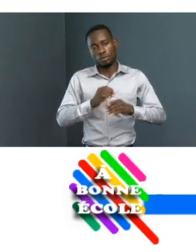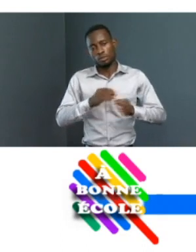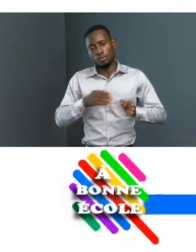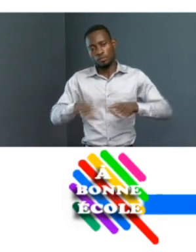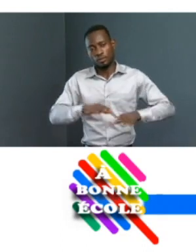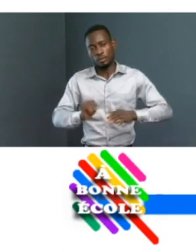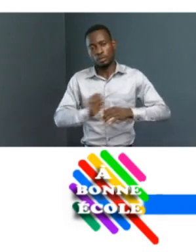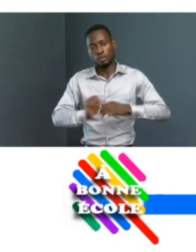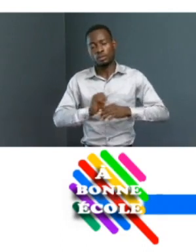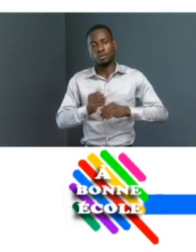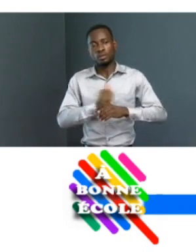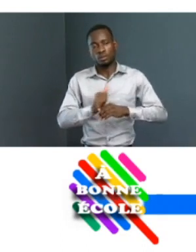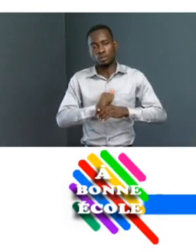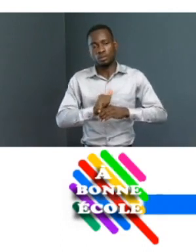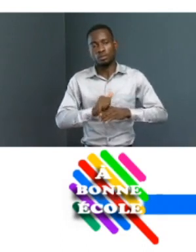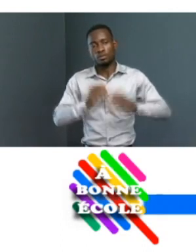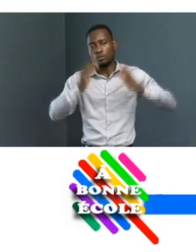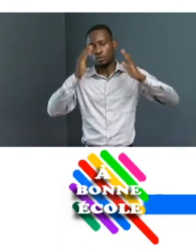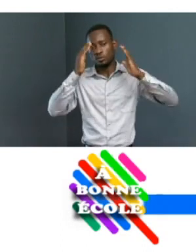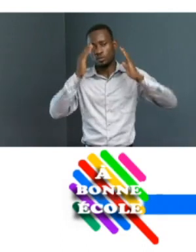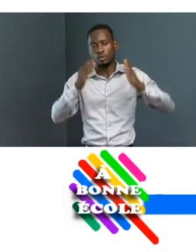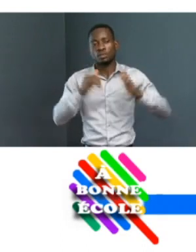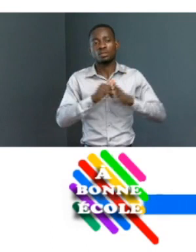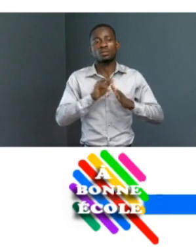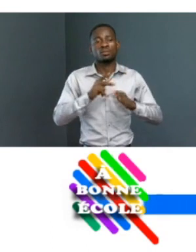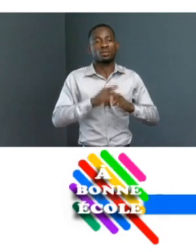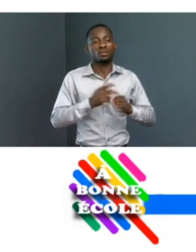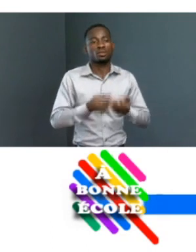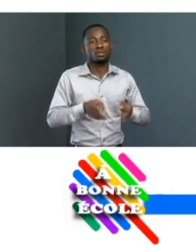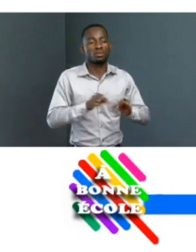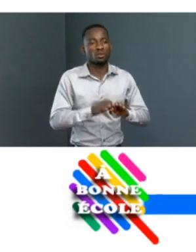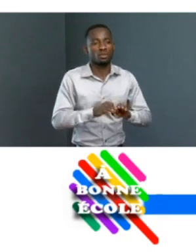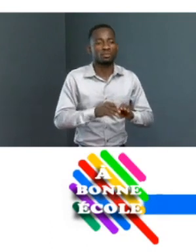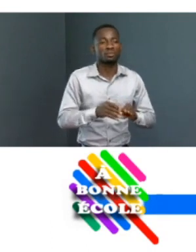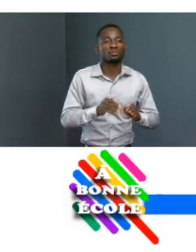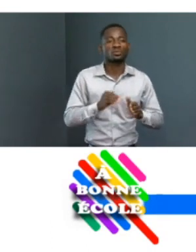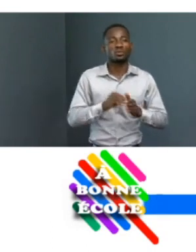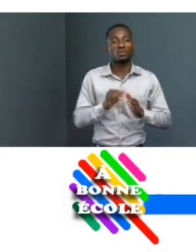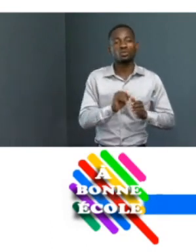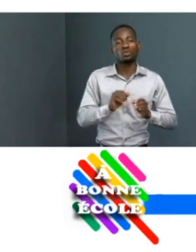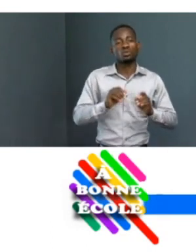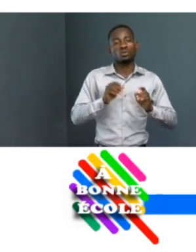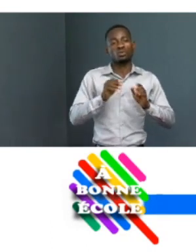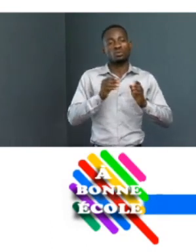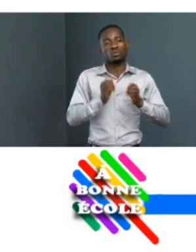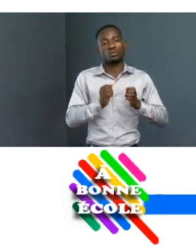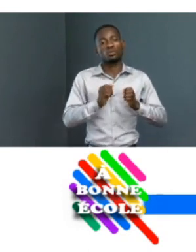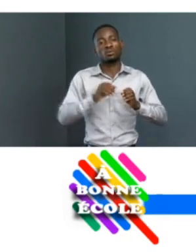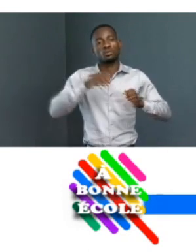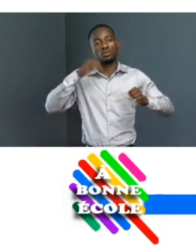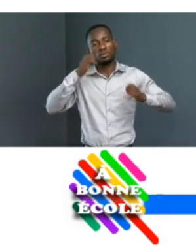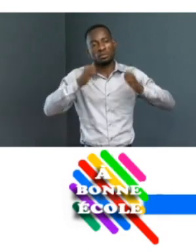d'application. Et vous suivez très bien cette partie, car c'est très important. On se propose d'évaluer les dépenses